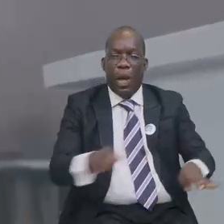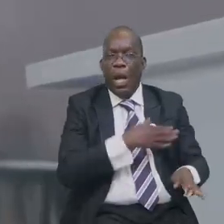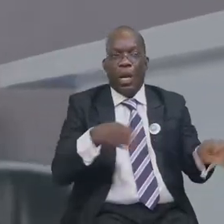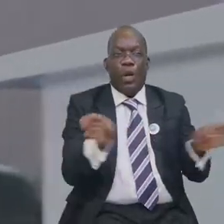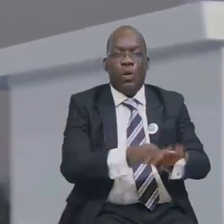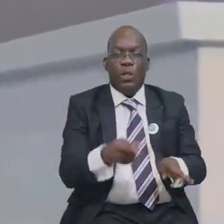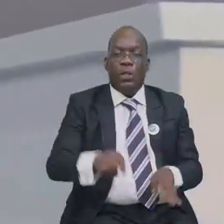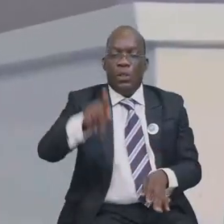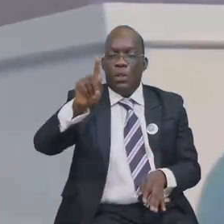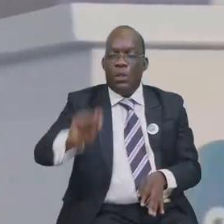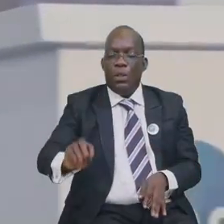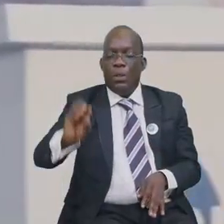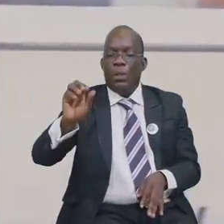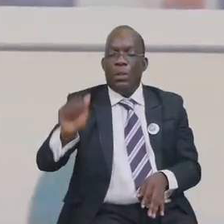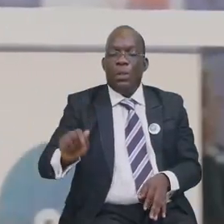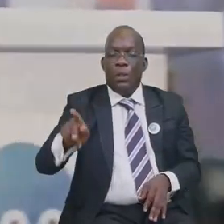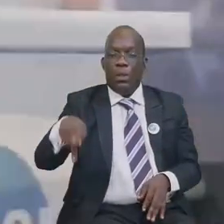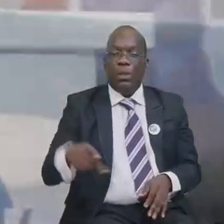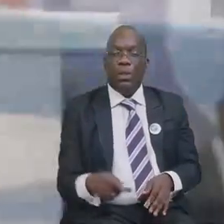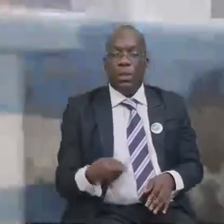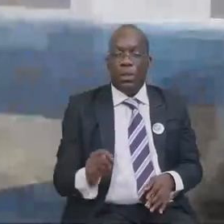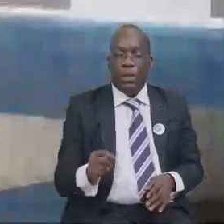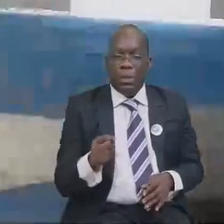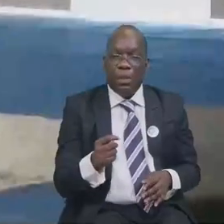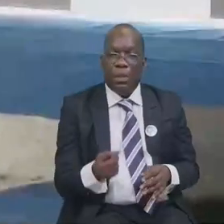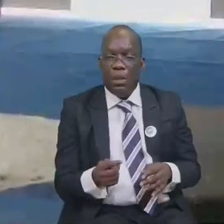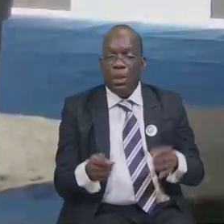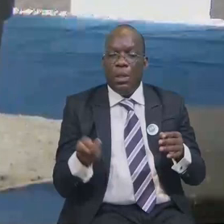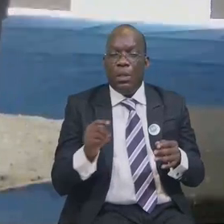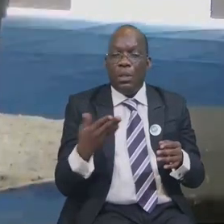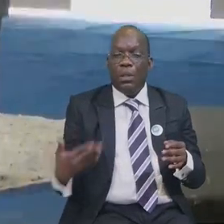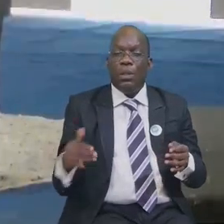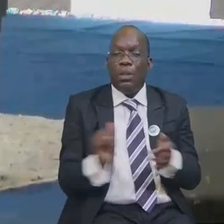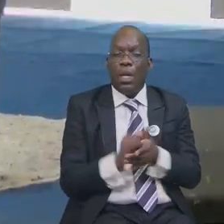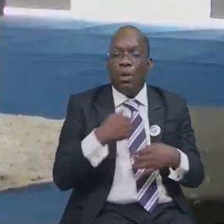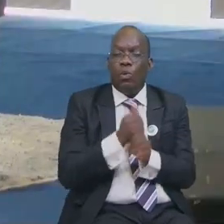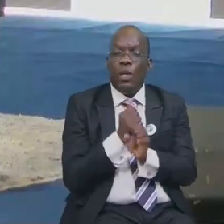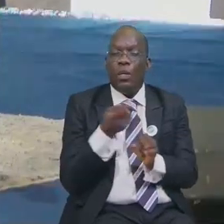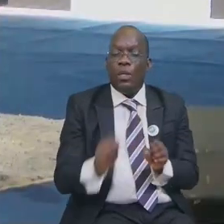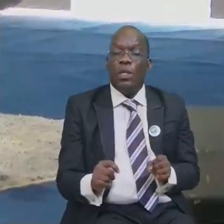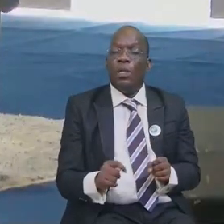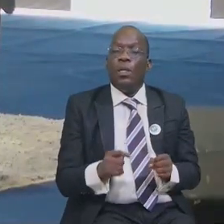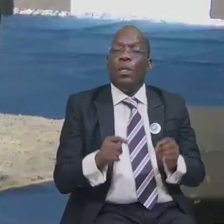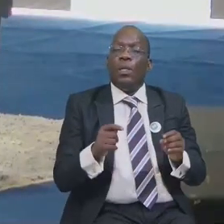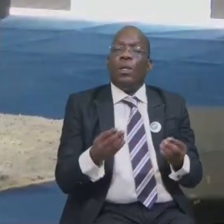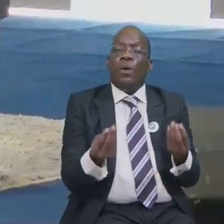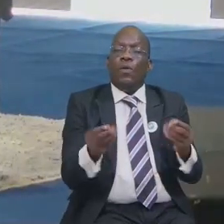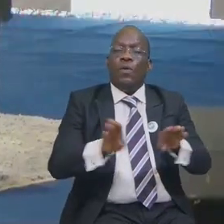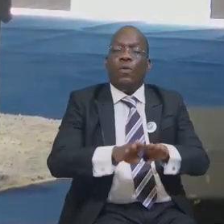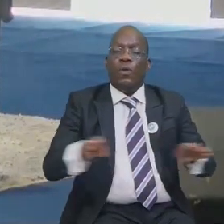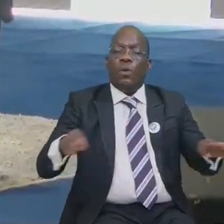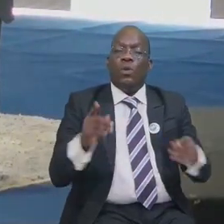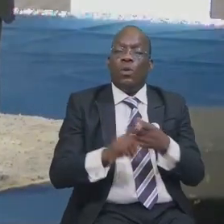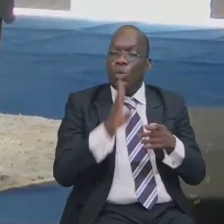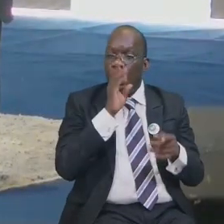Les choses qui coulent dans l'église et qui amènent le sol à être inondé, qui nous donnent